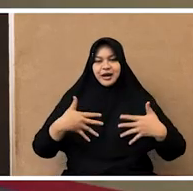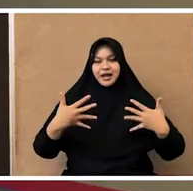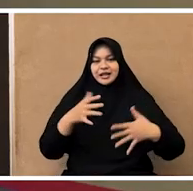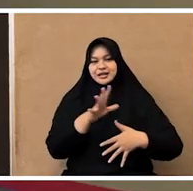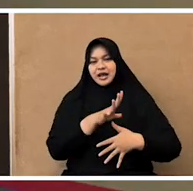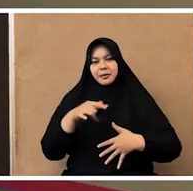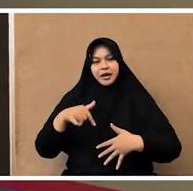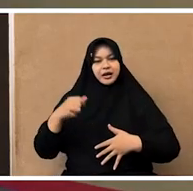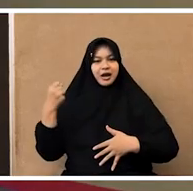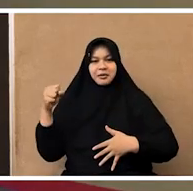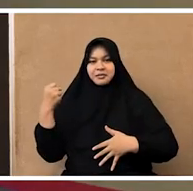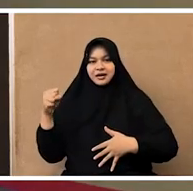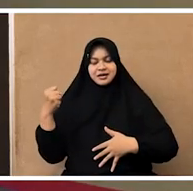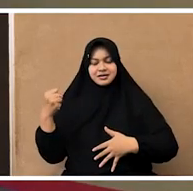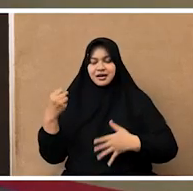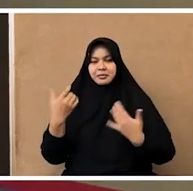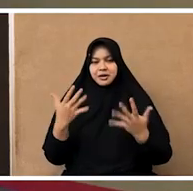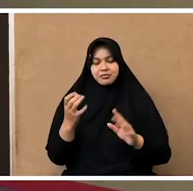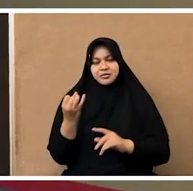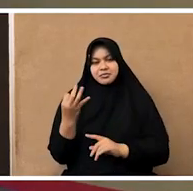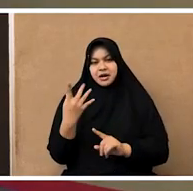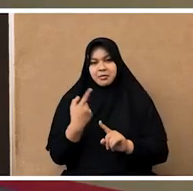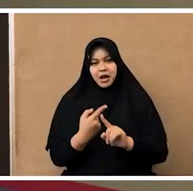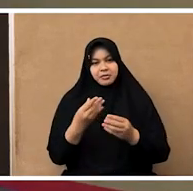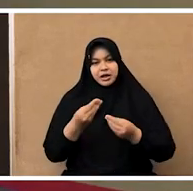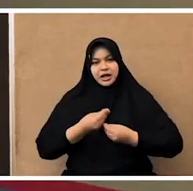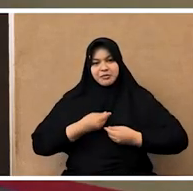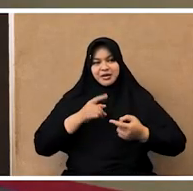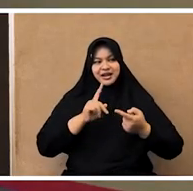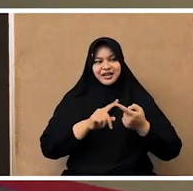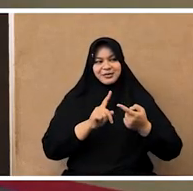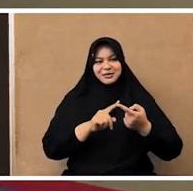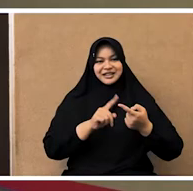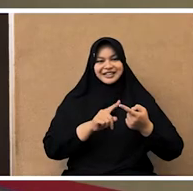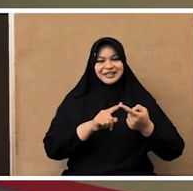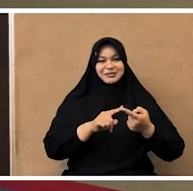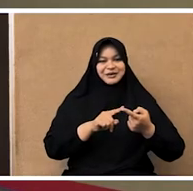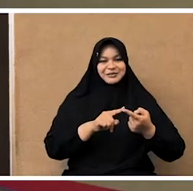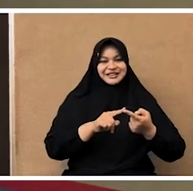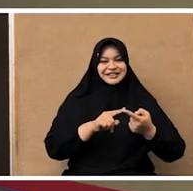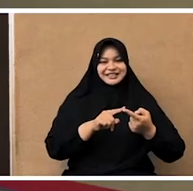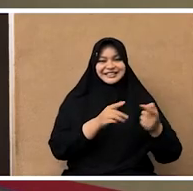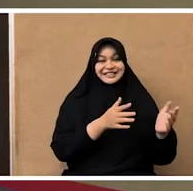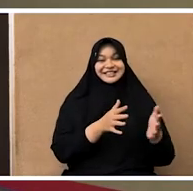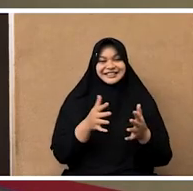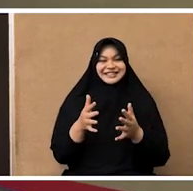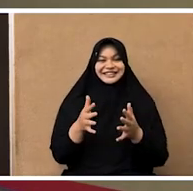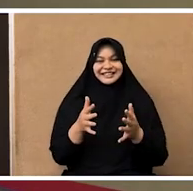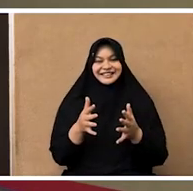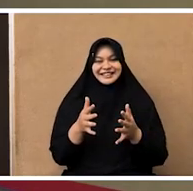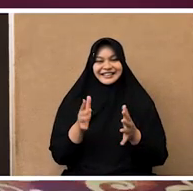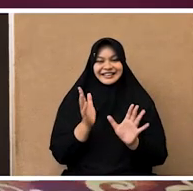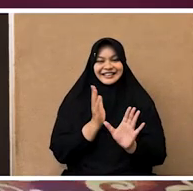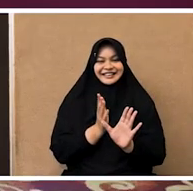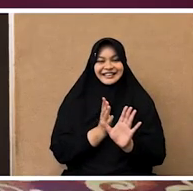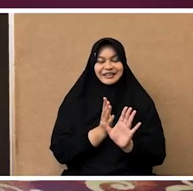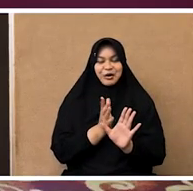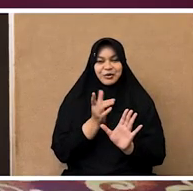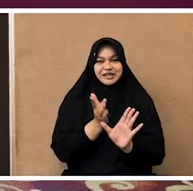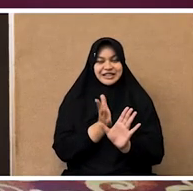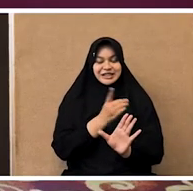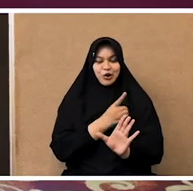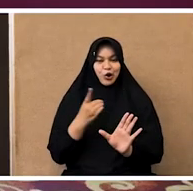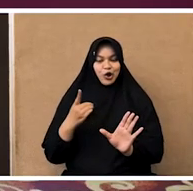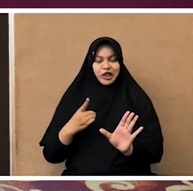ini belum bisa gitu Saya pernah beberapa kali menerima teman-teman yang ingin ke psikiater saja tidak bisa gitu di Lapas gitu Padahal